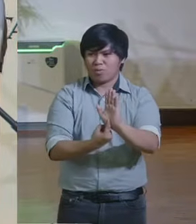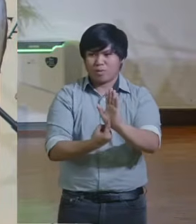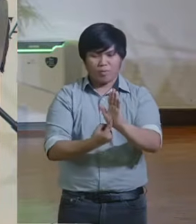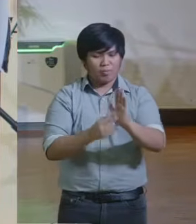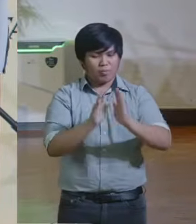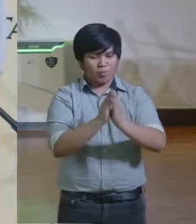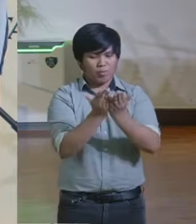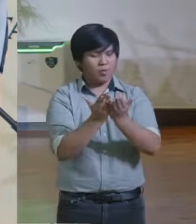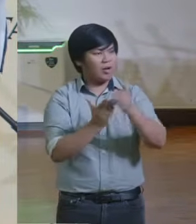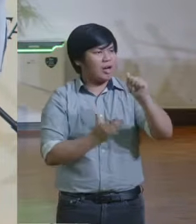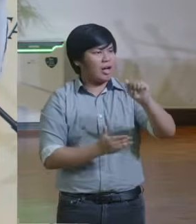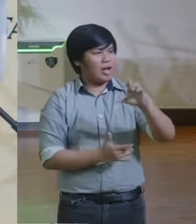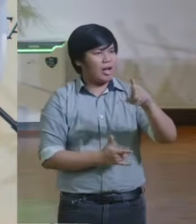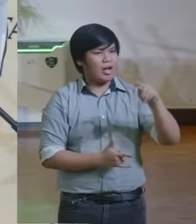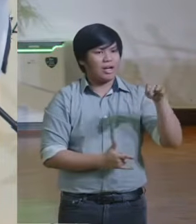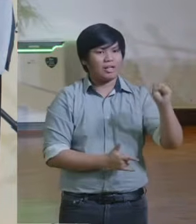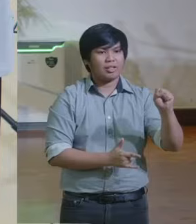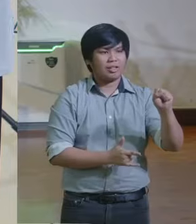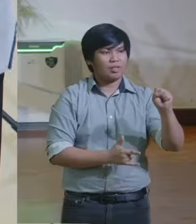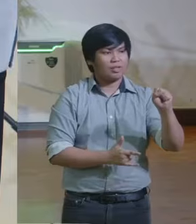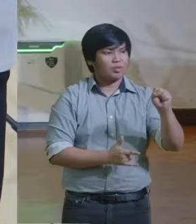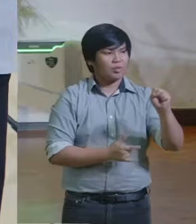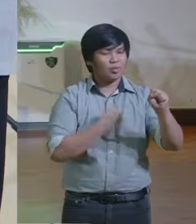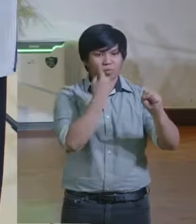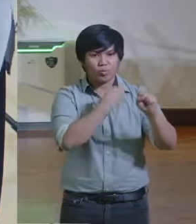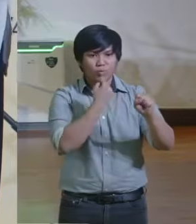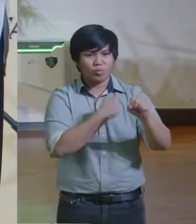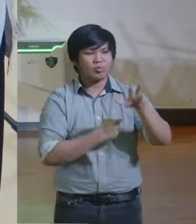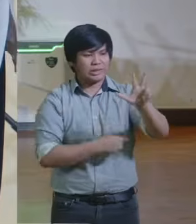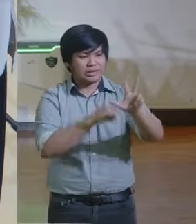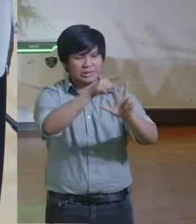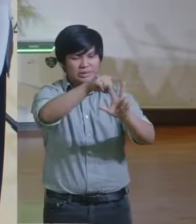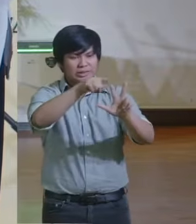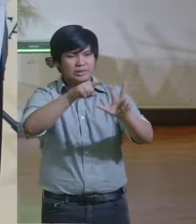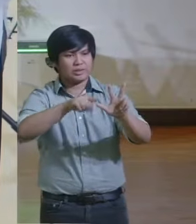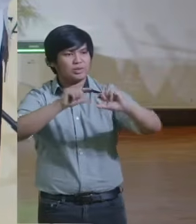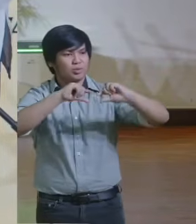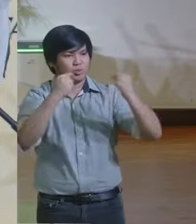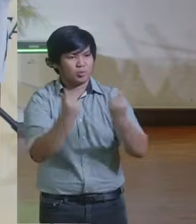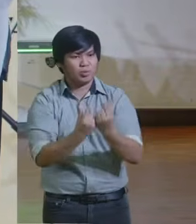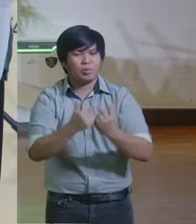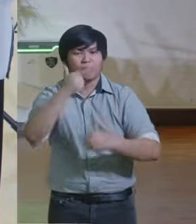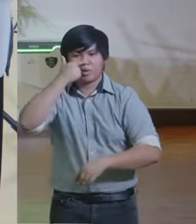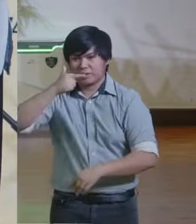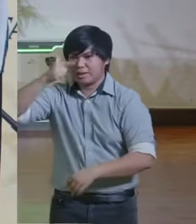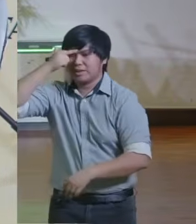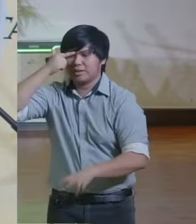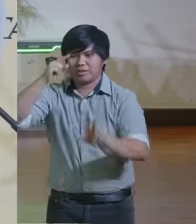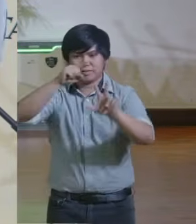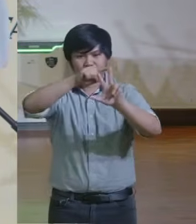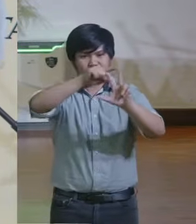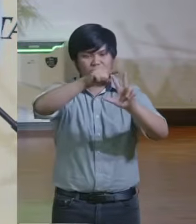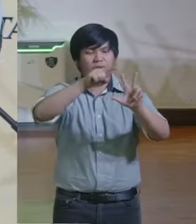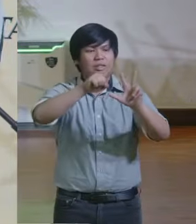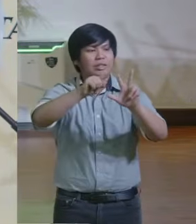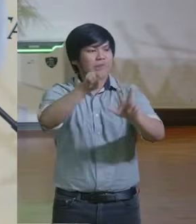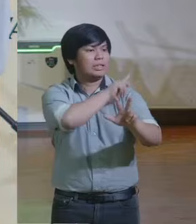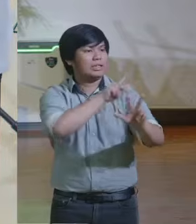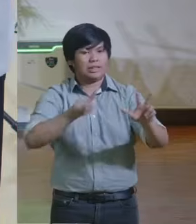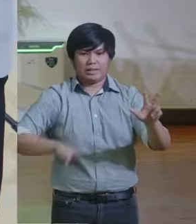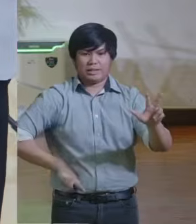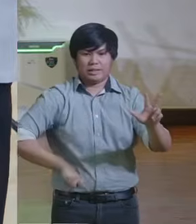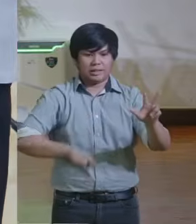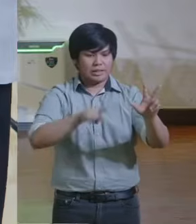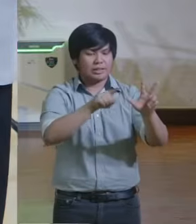Acts, ang kanyang audience ay itong tatlong grupo ng mga tao na ito, mga hentil, mga hari, at